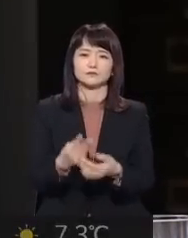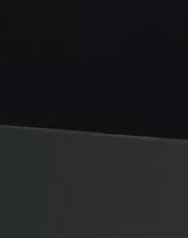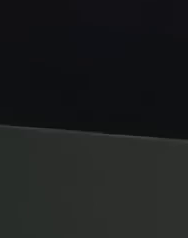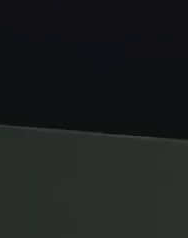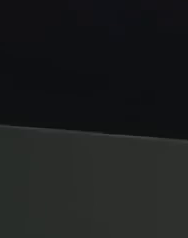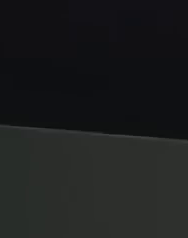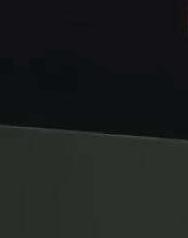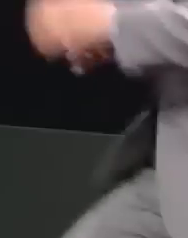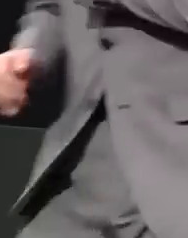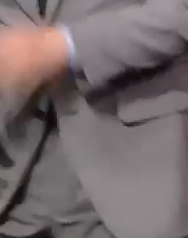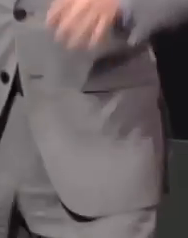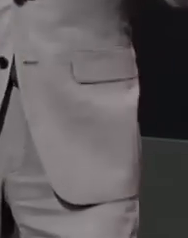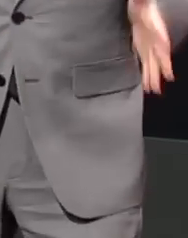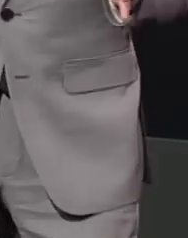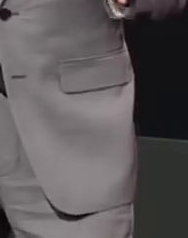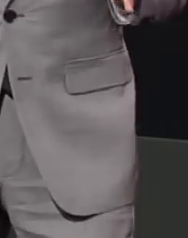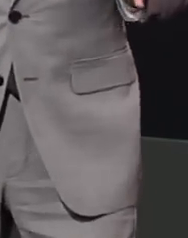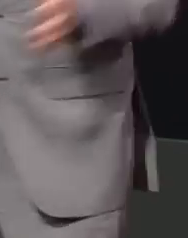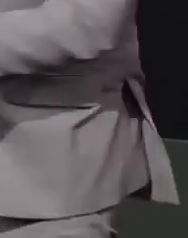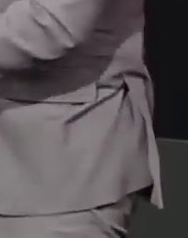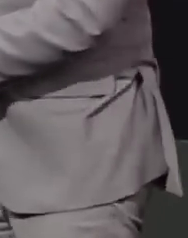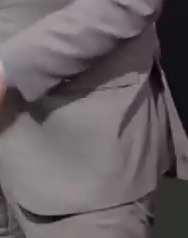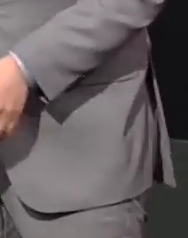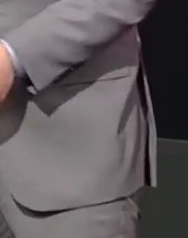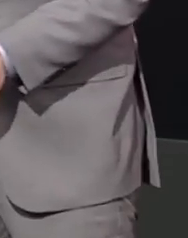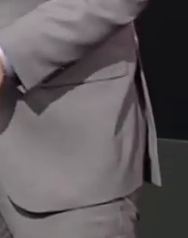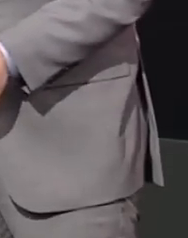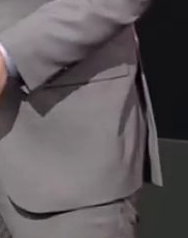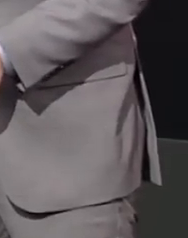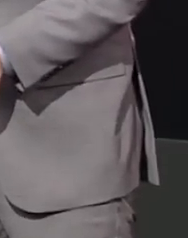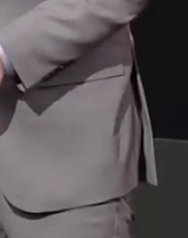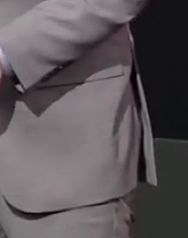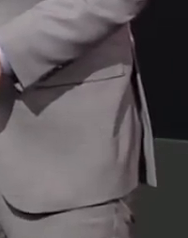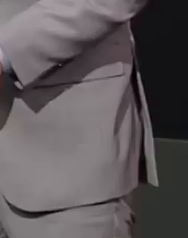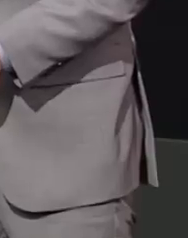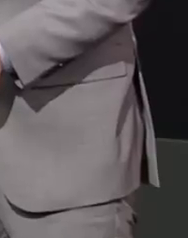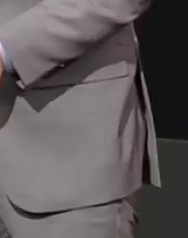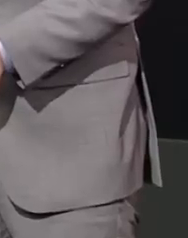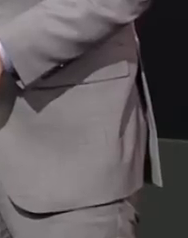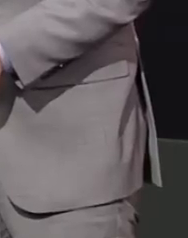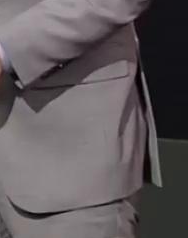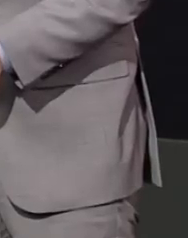정리하고요 아직 안 끝났습니다 이거 눌러주세요